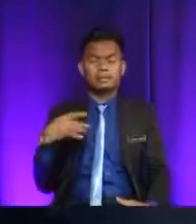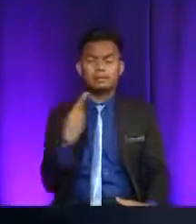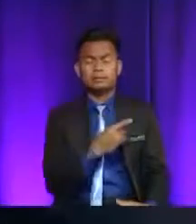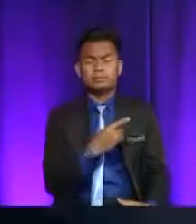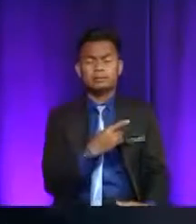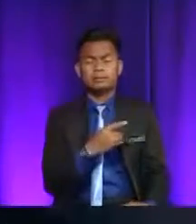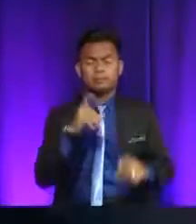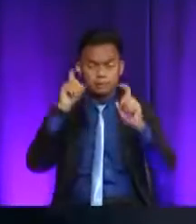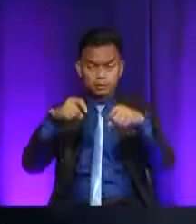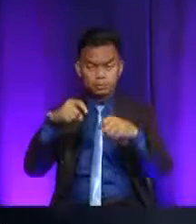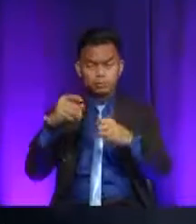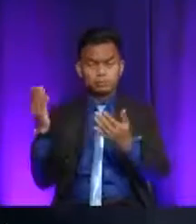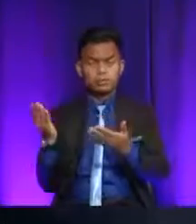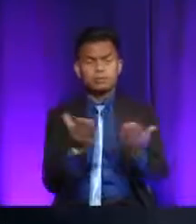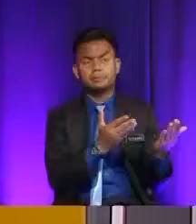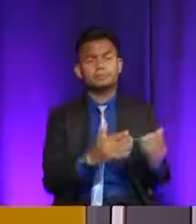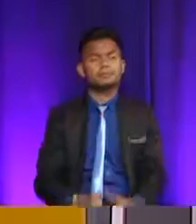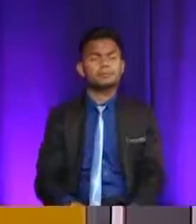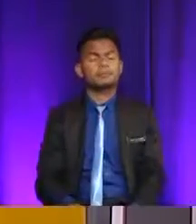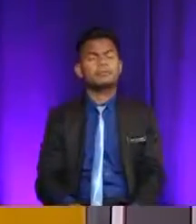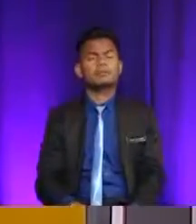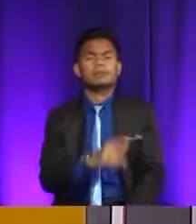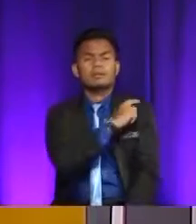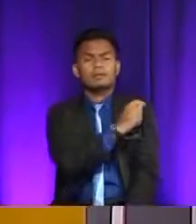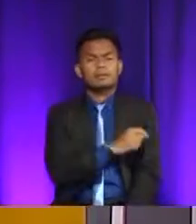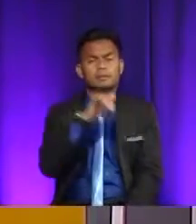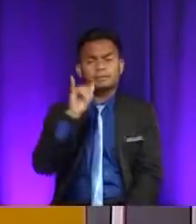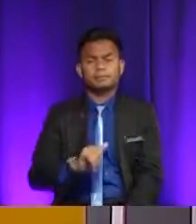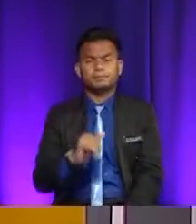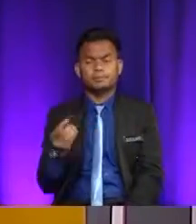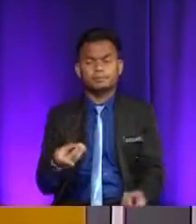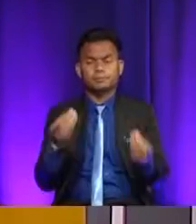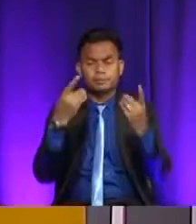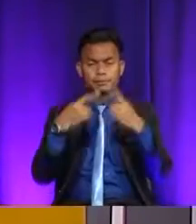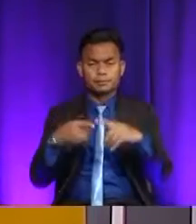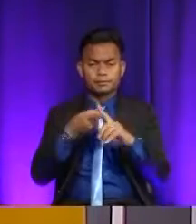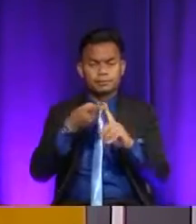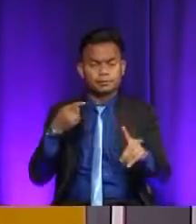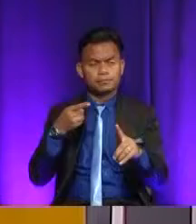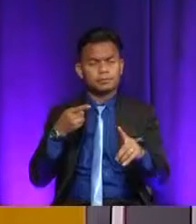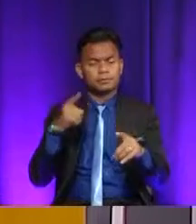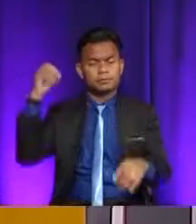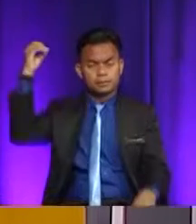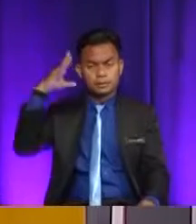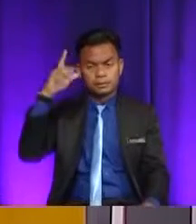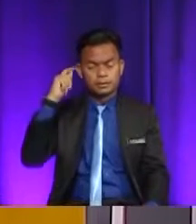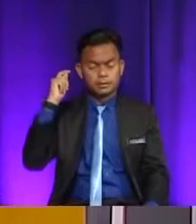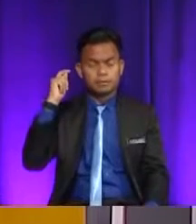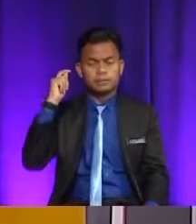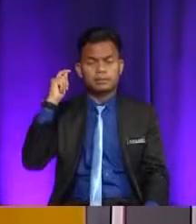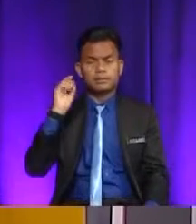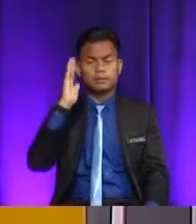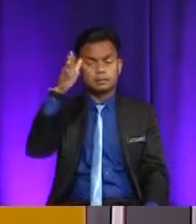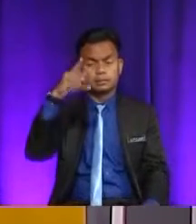sini adalah tenaga yang datang daripada cahaya tadi Hunter persen akan digunakan akan digunakan